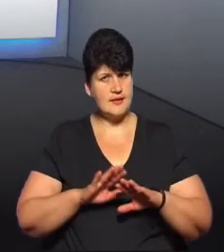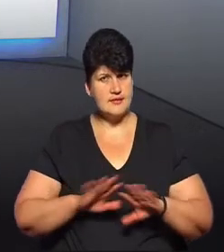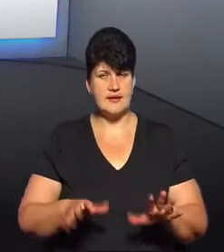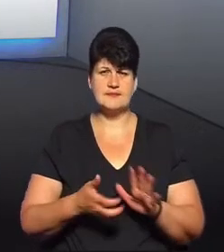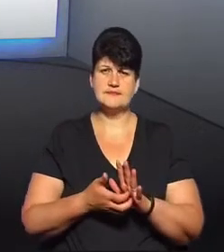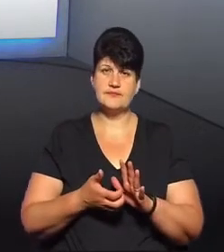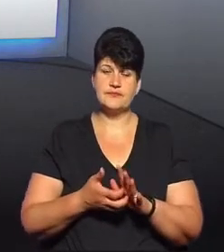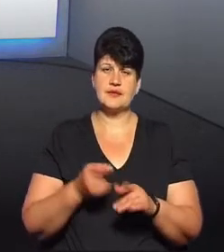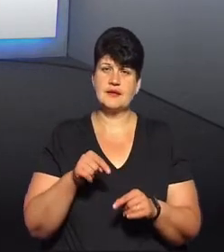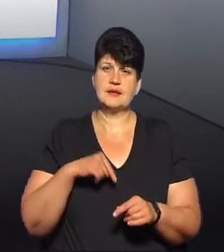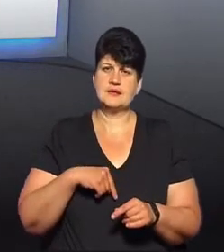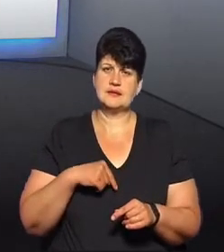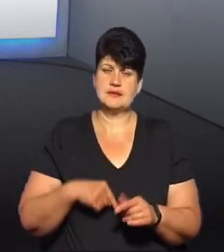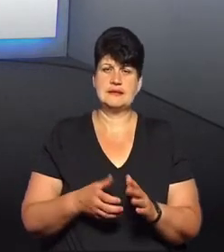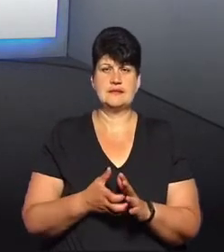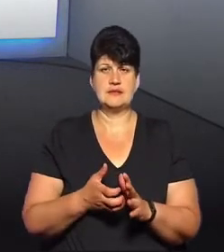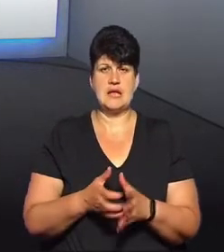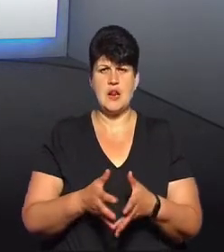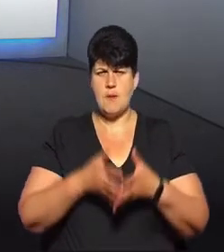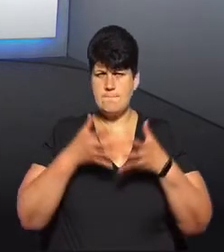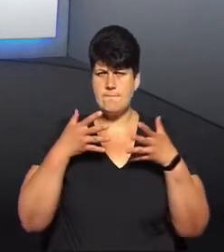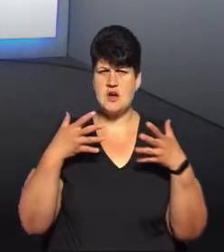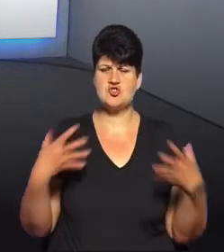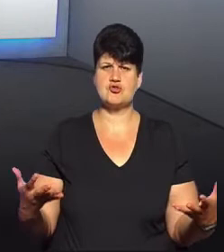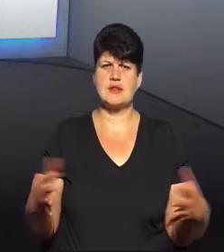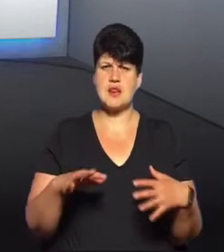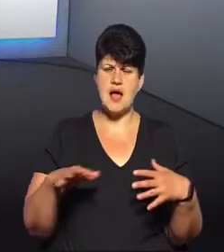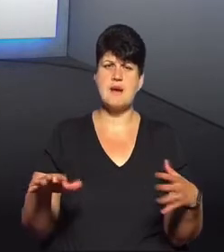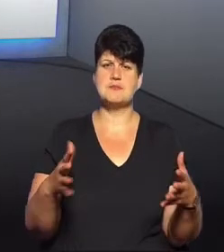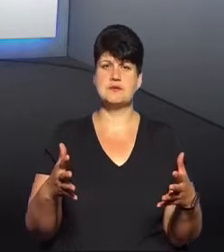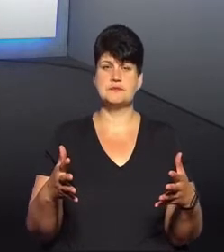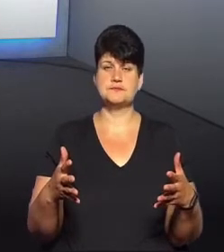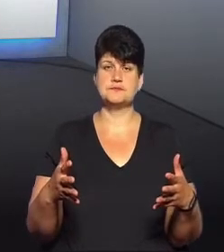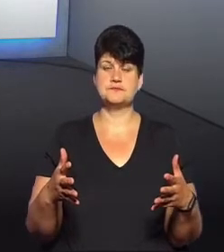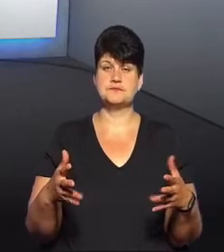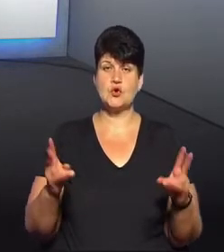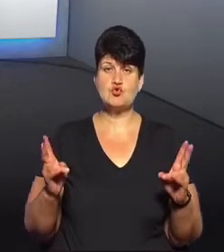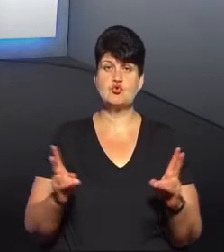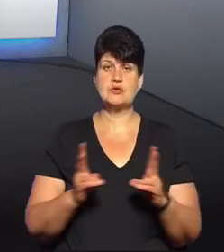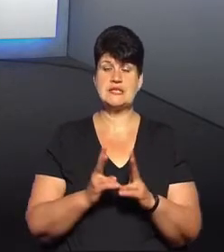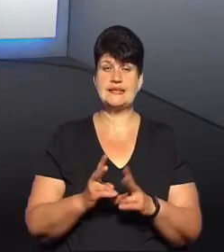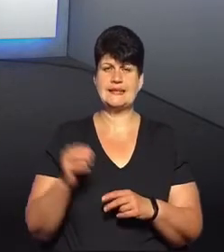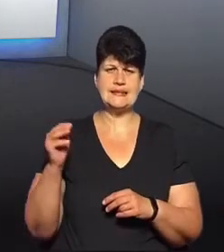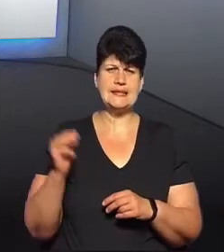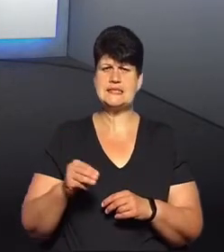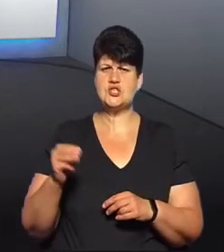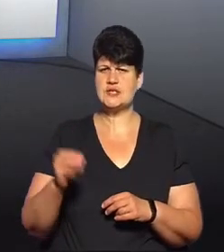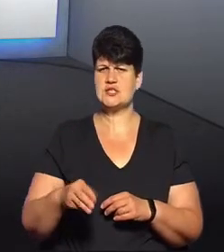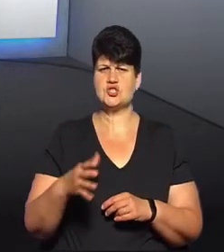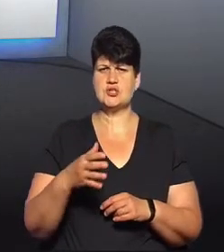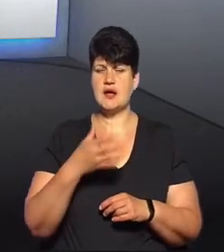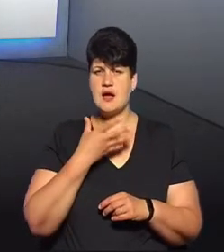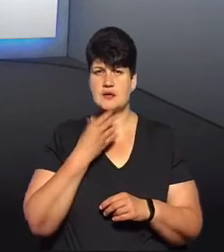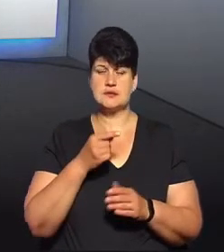емоцій, бракувало масштабів, бракувало зустріти знову тисячі файних людей, наших